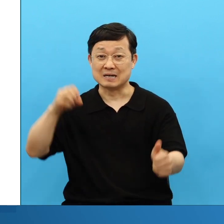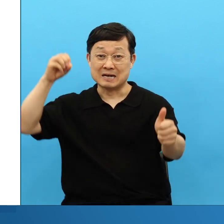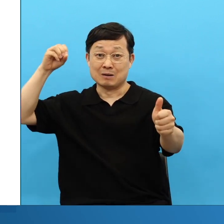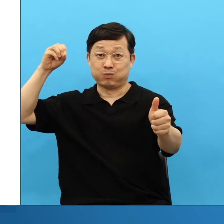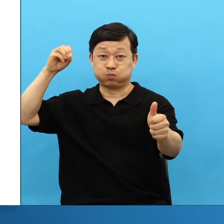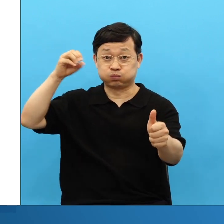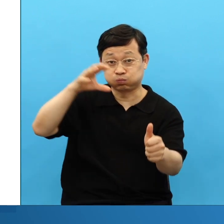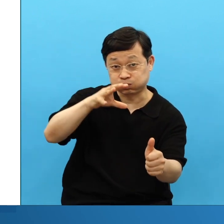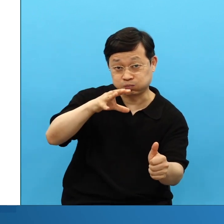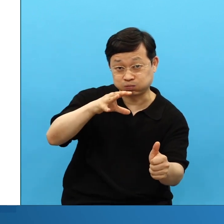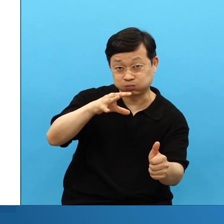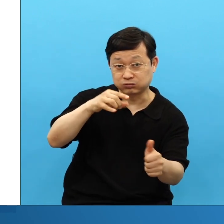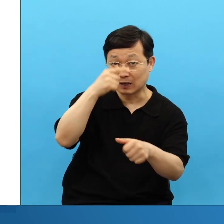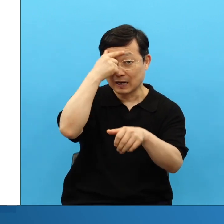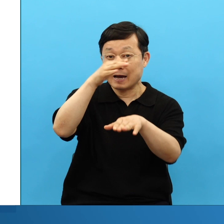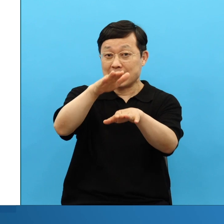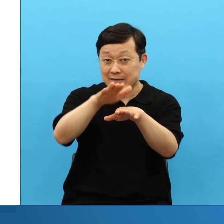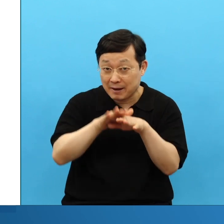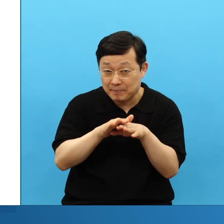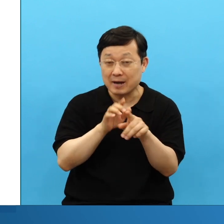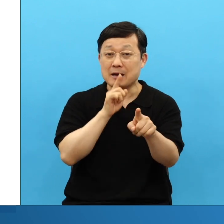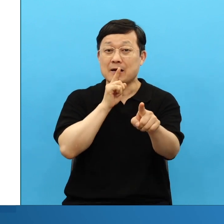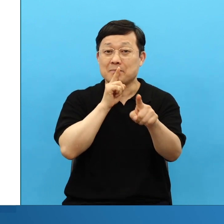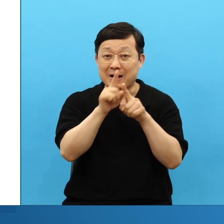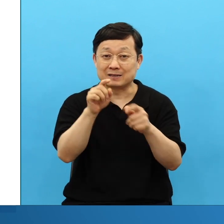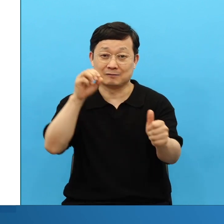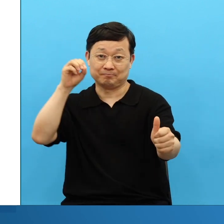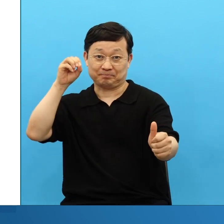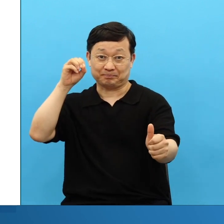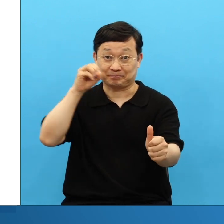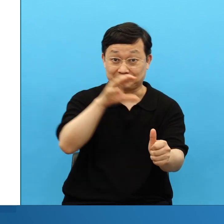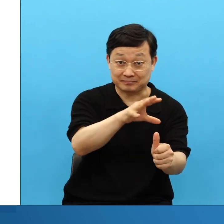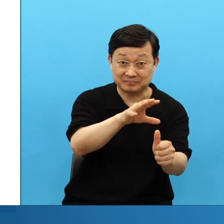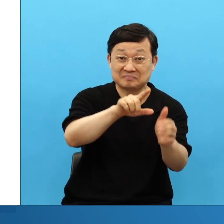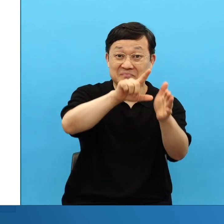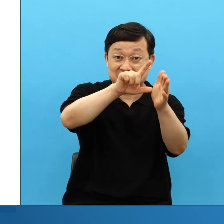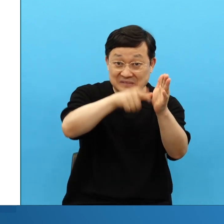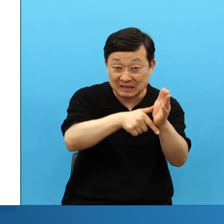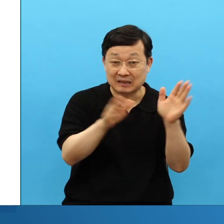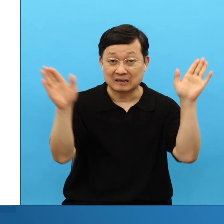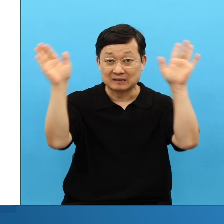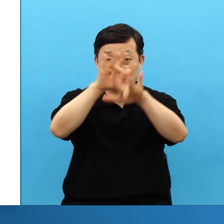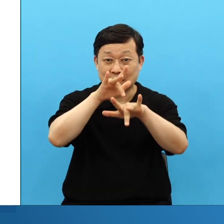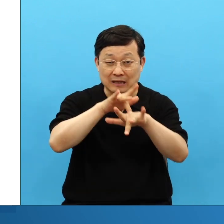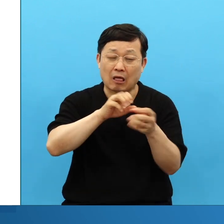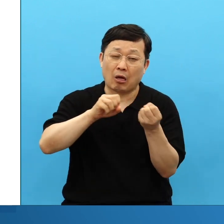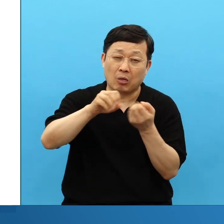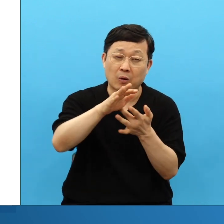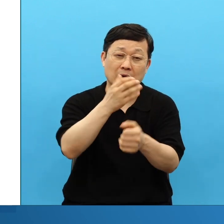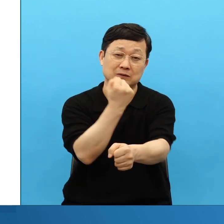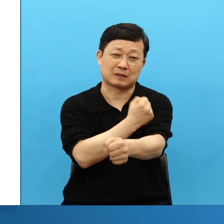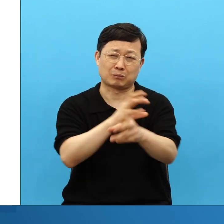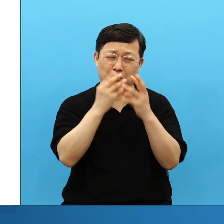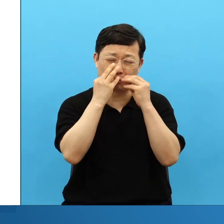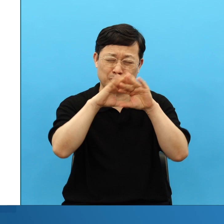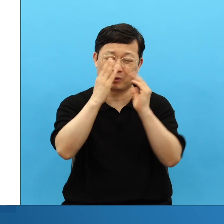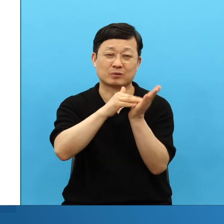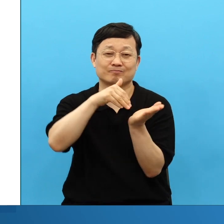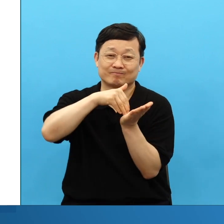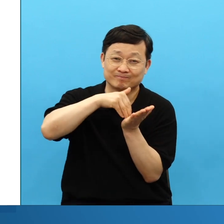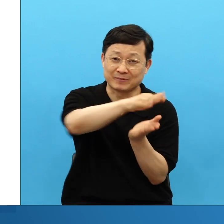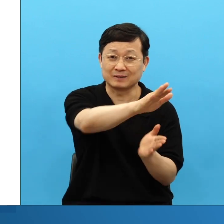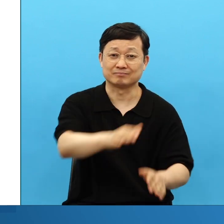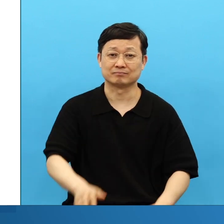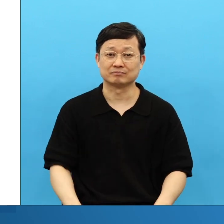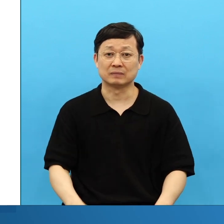때, 예배 자리에, 말씀 자리에 여러분이 빛을 쓰일 때 이 흑암과 혼돈과 공허는 여러분